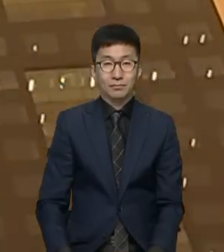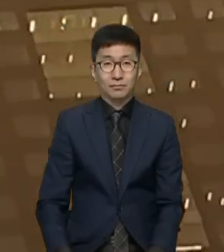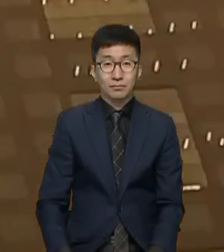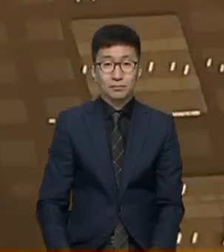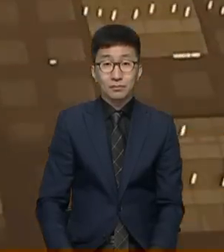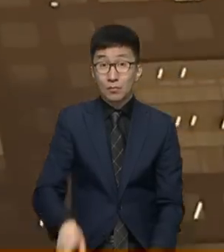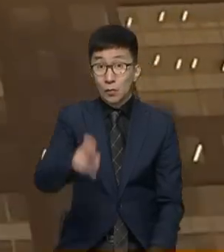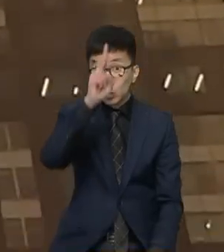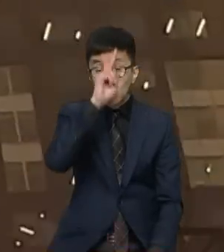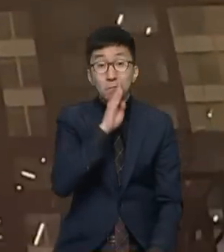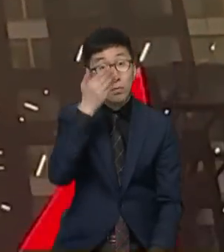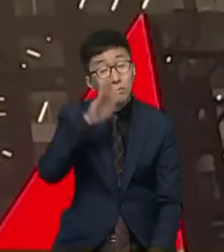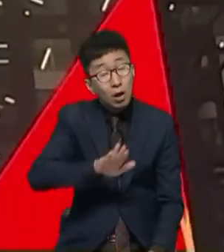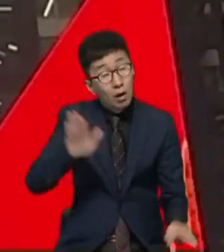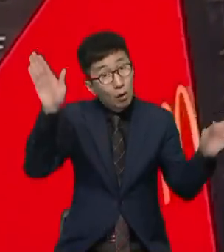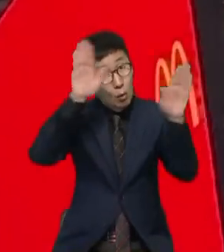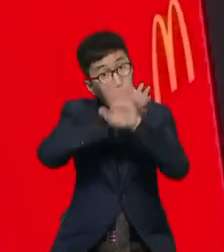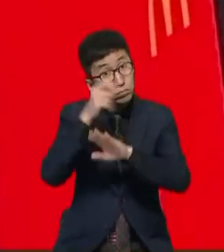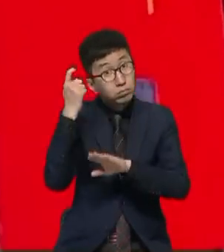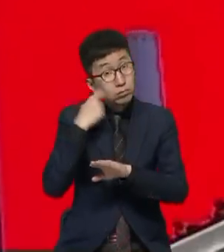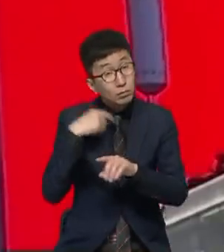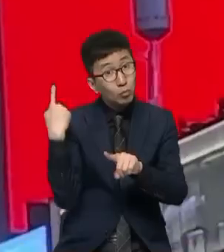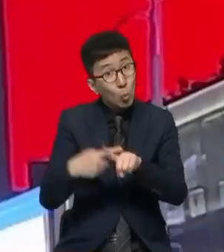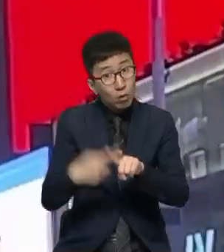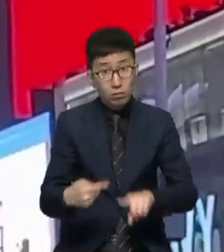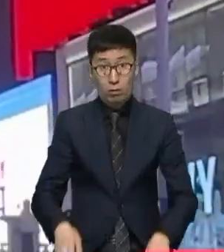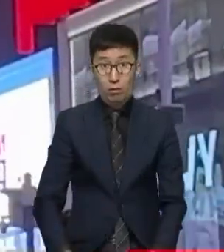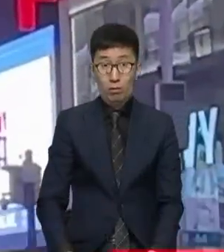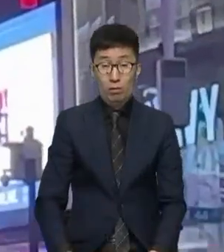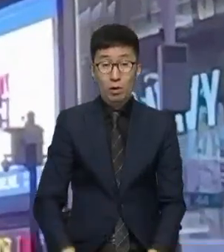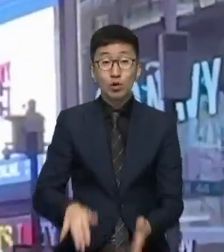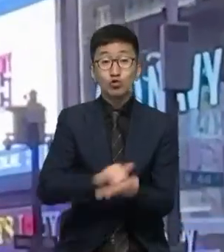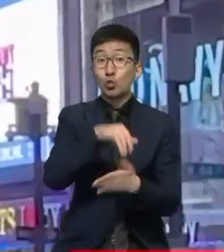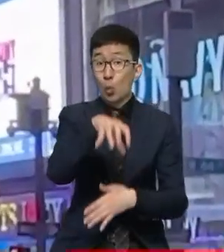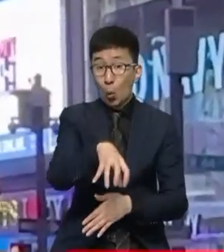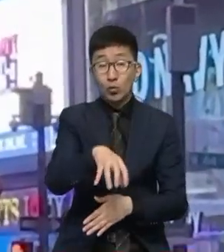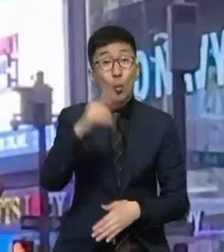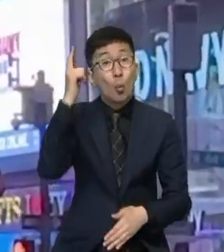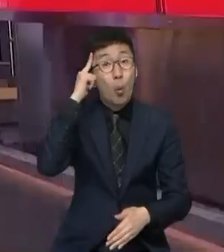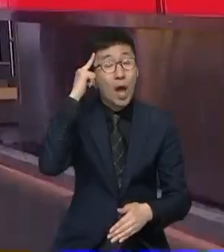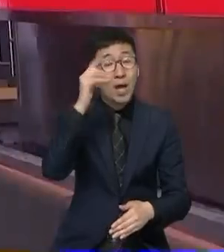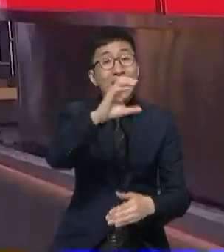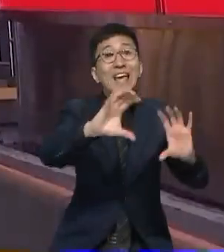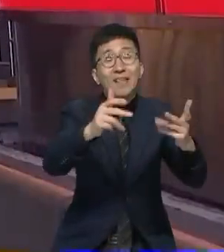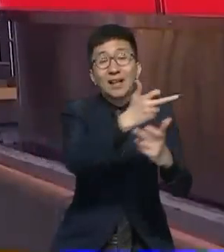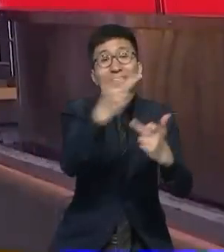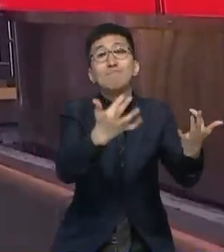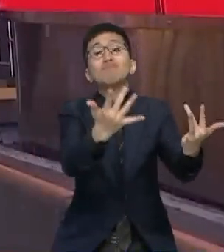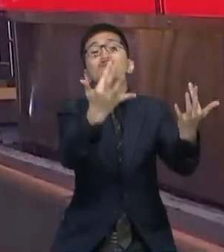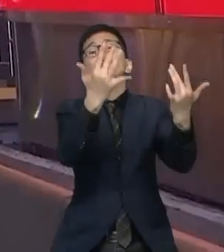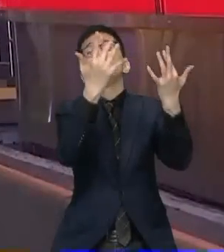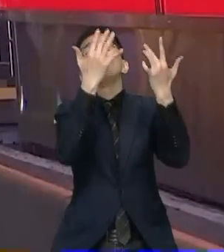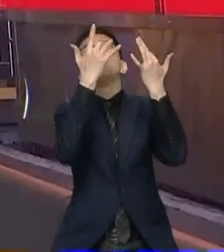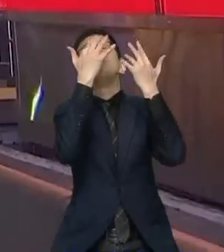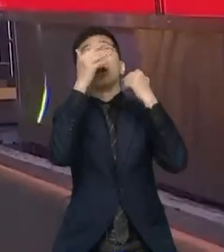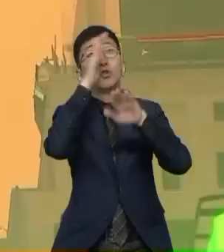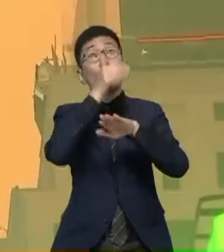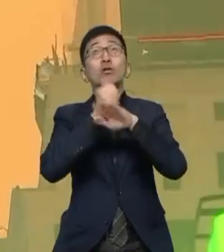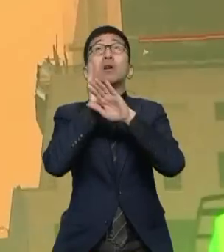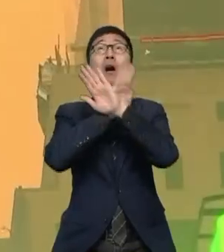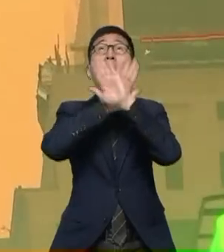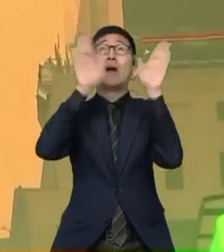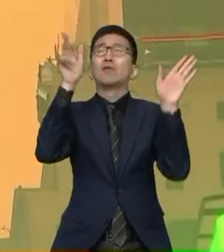대낮인데도 초저녁처럼 어두컴컴한 뉴욕 맨해튼 타임스퀘어. 산불 연기가 햇빛을 막으며 주황색으로 물들었습니다.